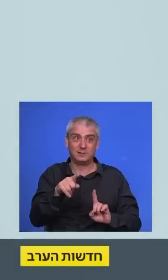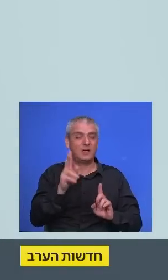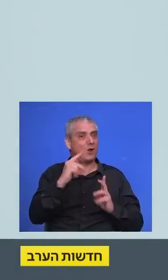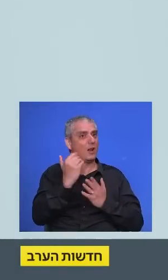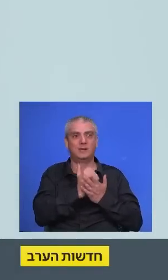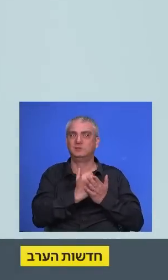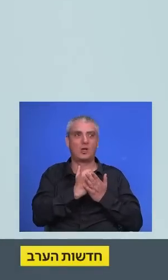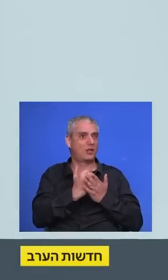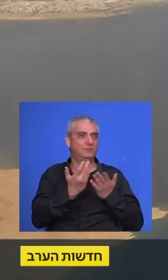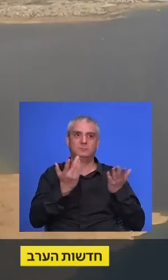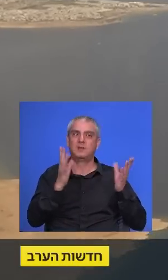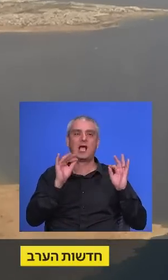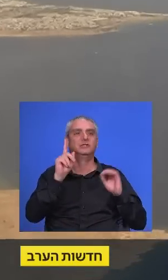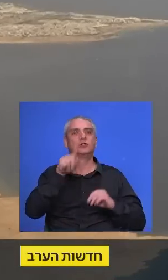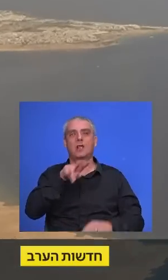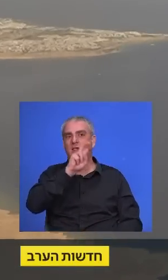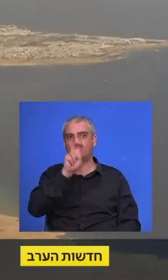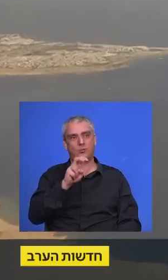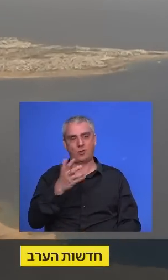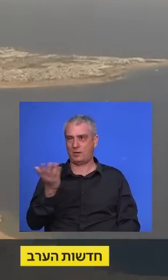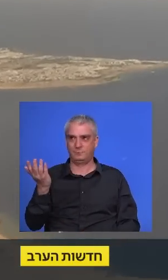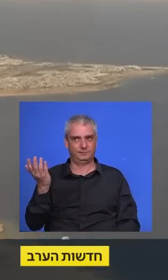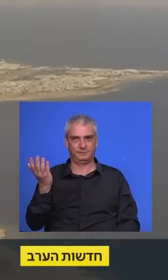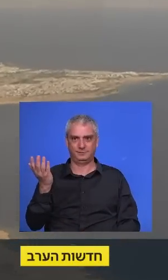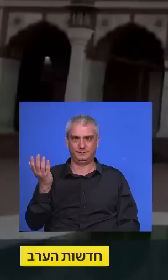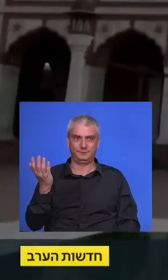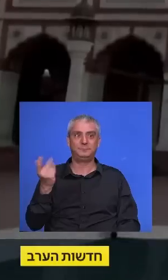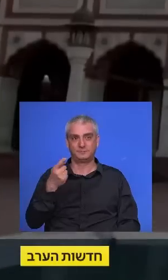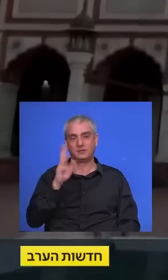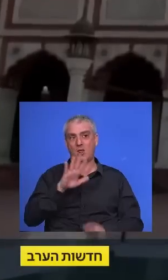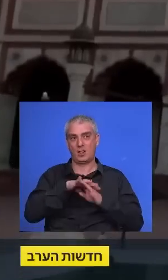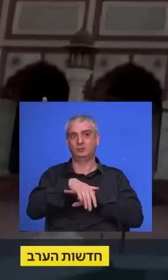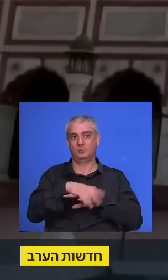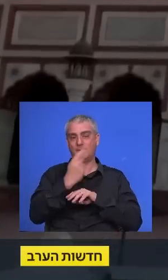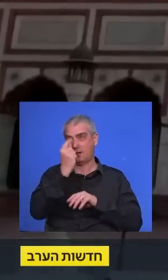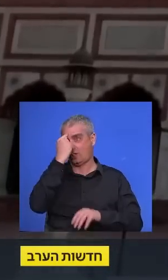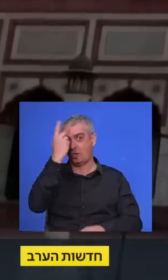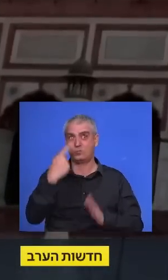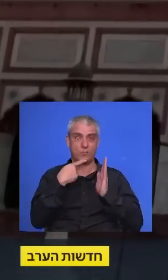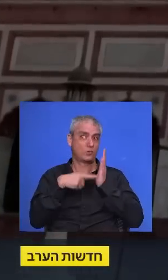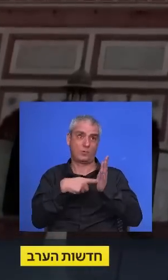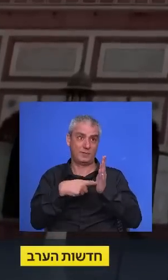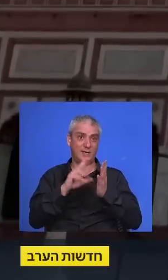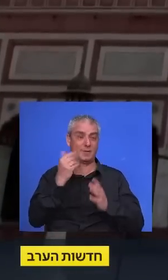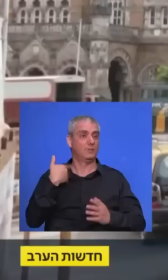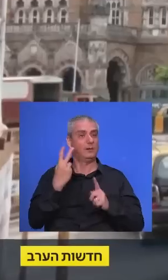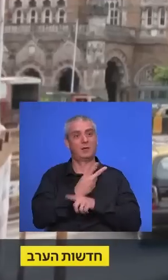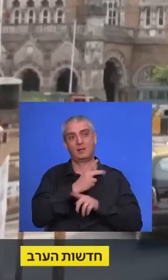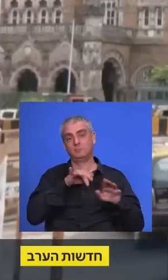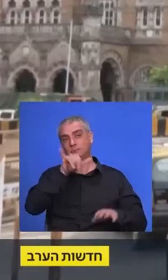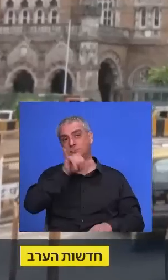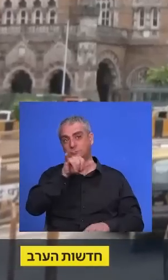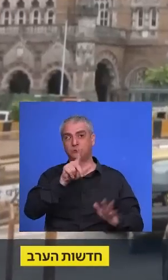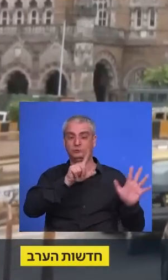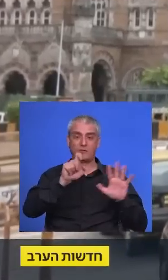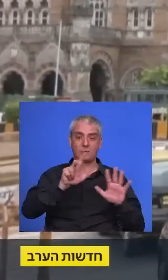להביא לחיסכון בעלות הטיסה של עשרות אלפי דולרים, וזה יכול להשפיע במחיר להודו לדוגמה. אם היינו רגילים בטיסות ישירות למחירים